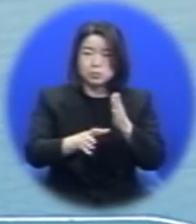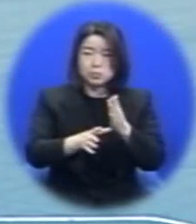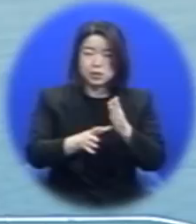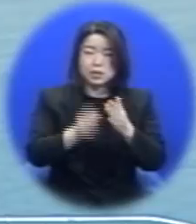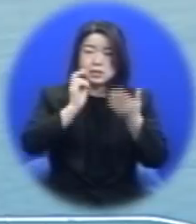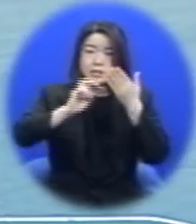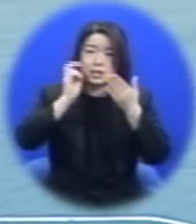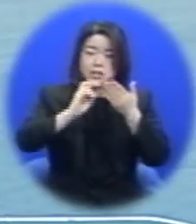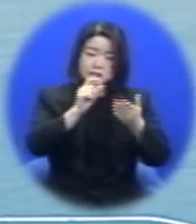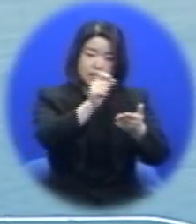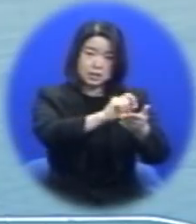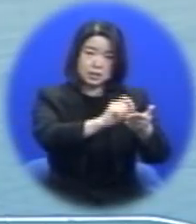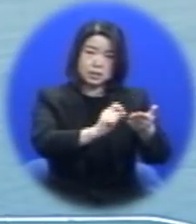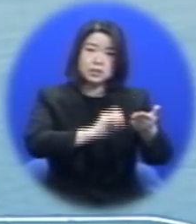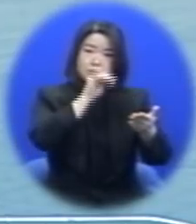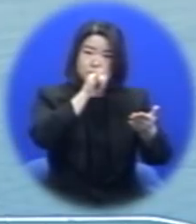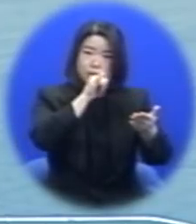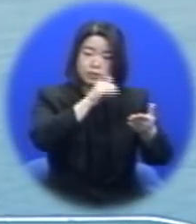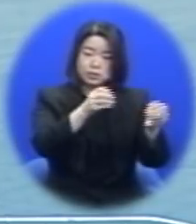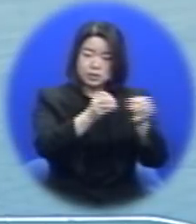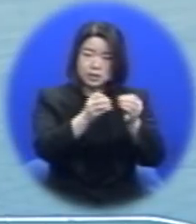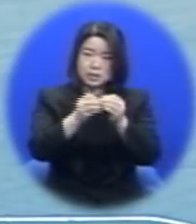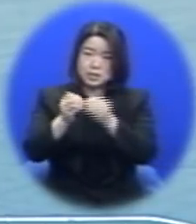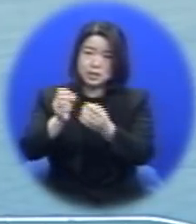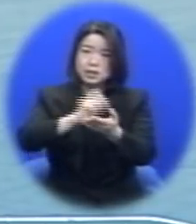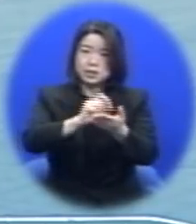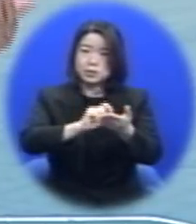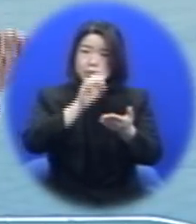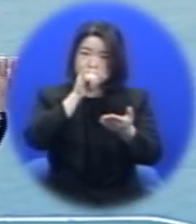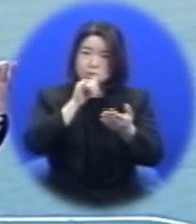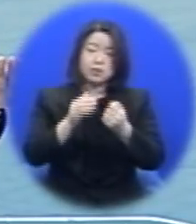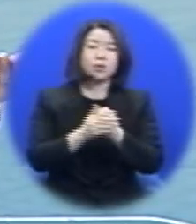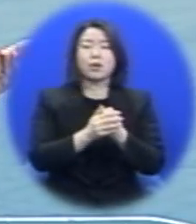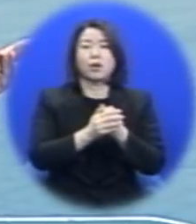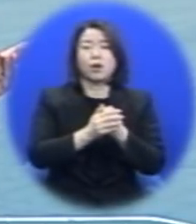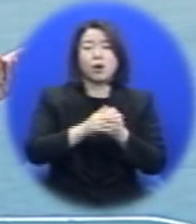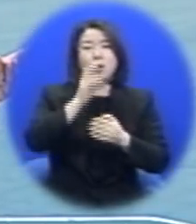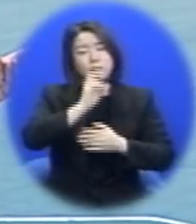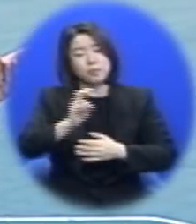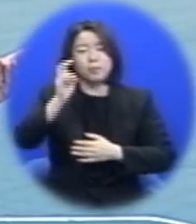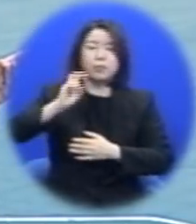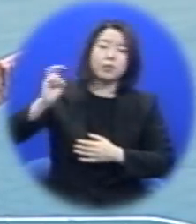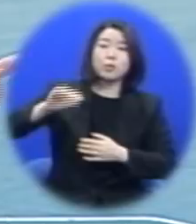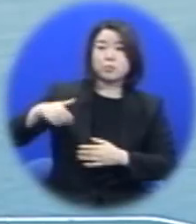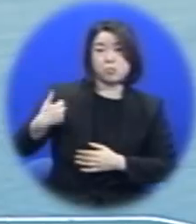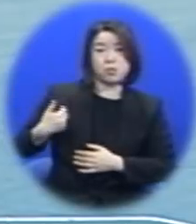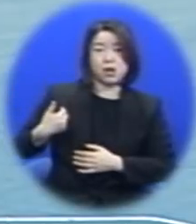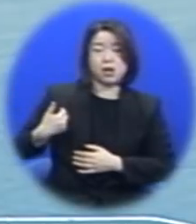있습니다. 그 가사가 기록이 되어져 있어요. 곡조는 모릅니다.